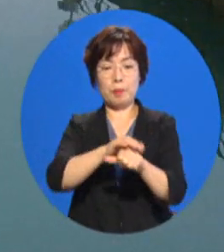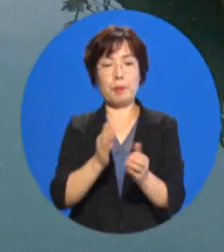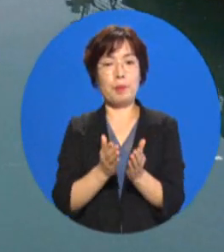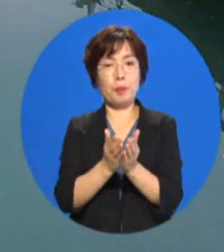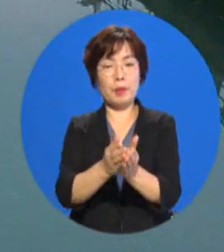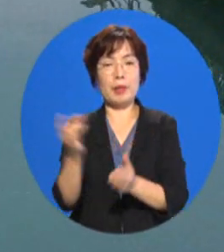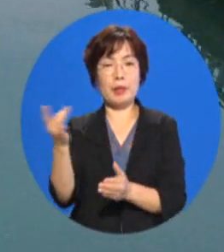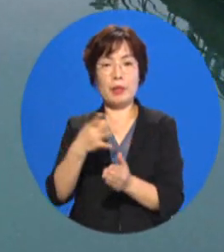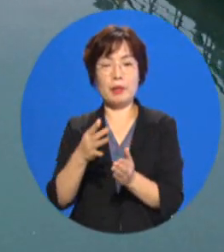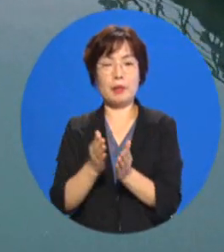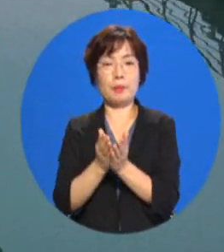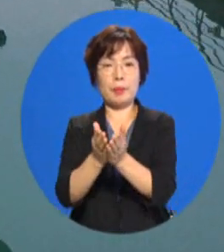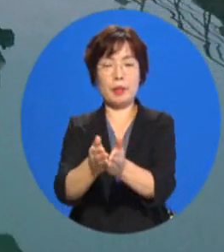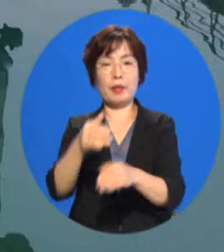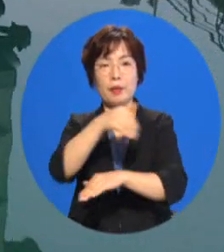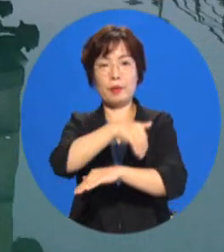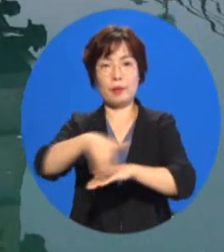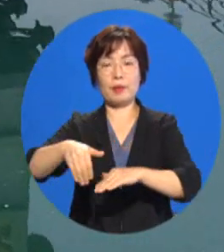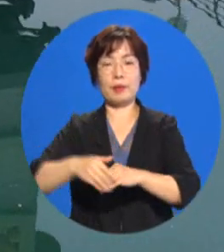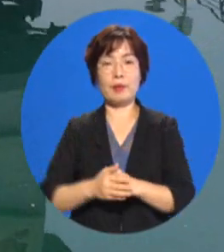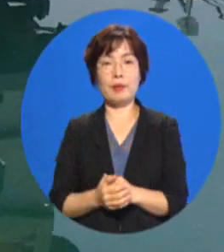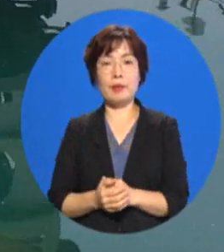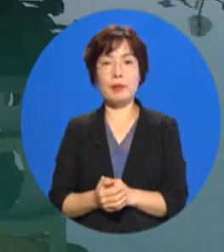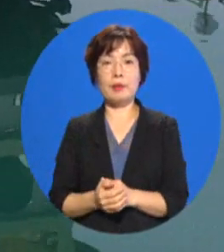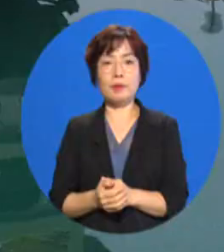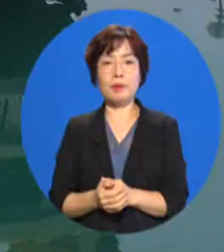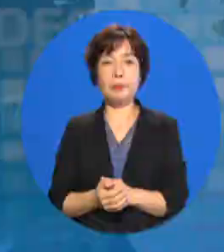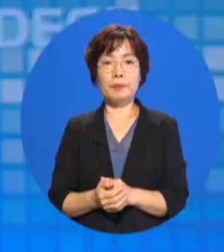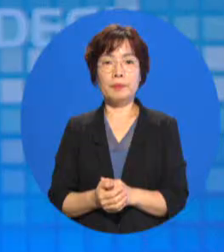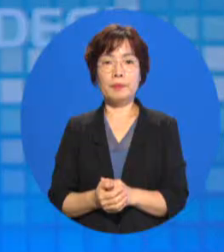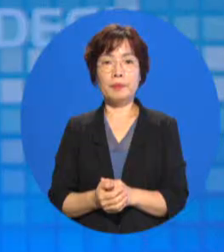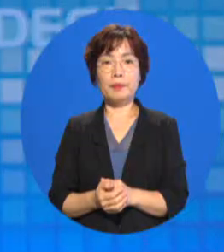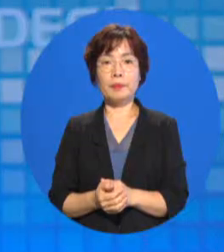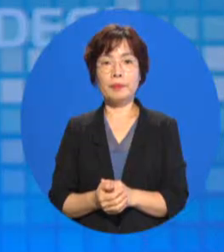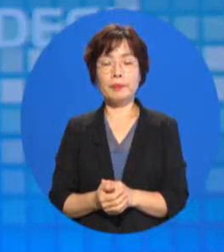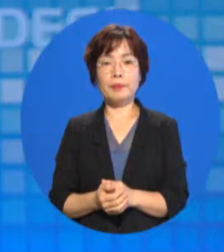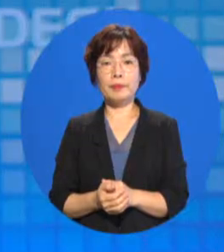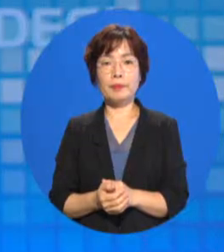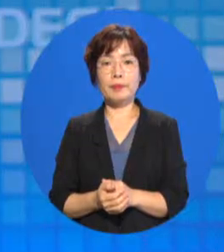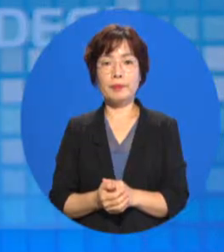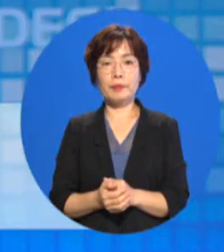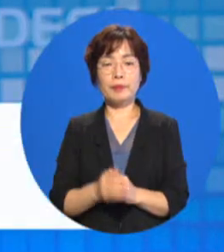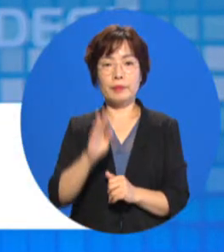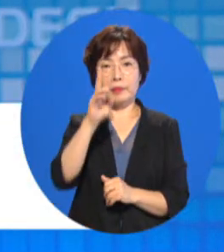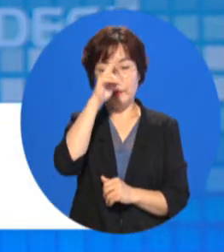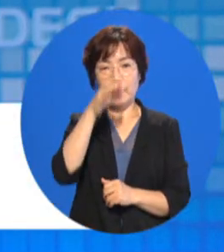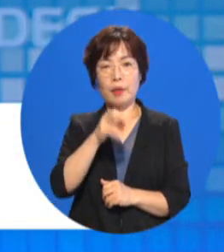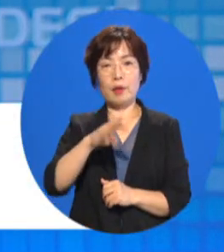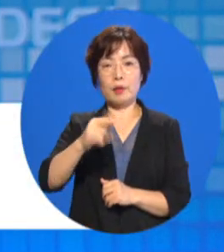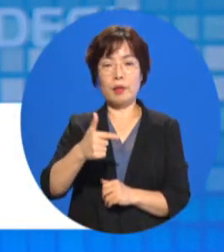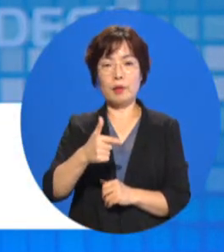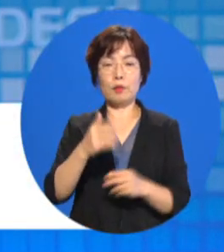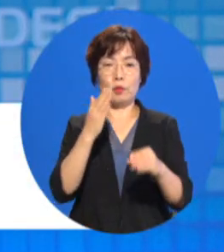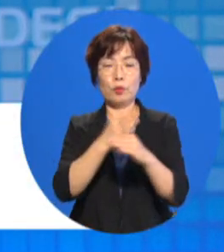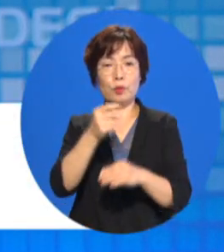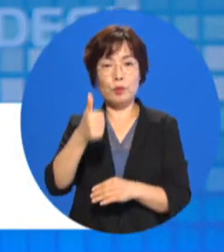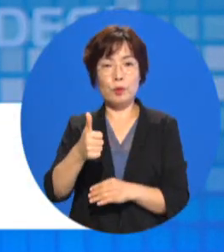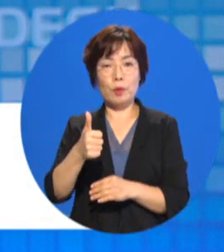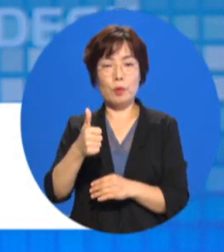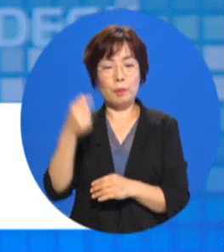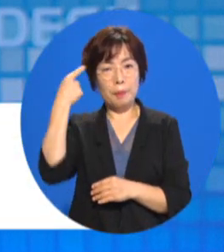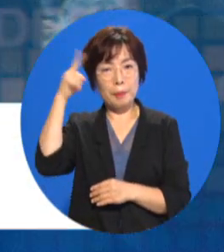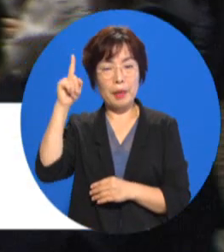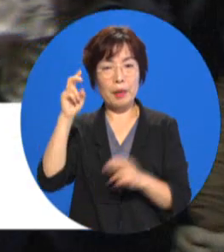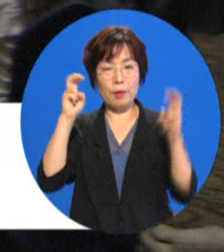운항을 재개할 계획입니다. MBC 뉴스 양현승입니다. 박영선 중소벤처기업부 장관이 오늘